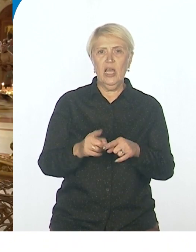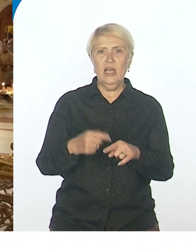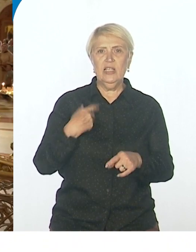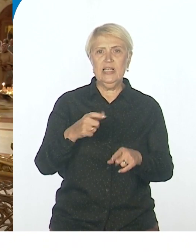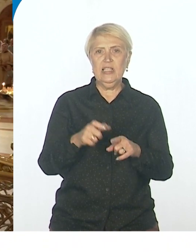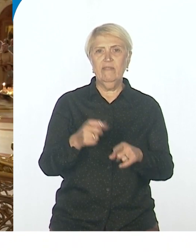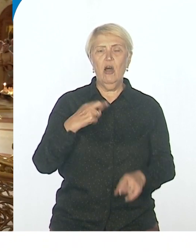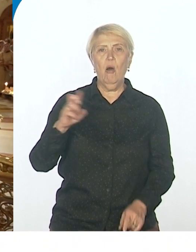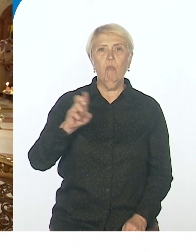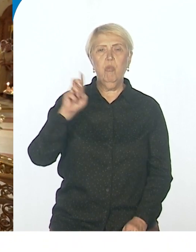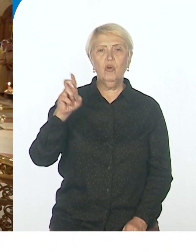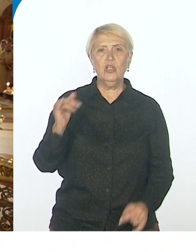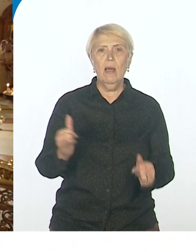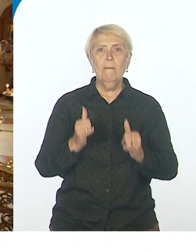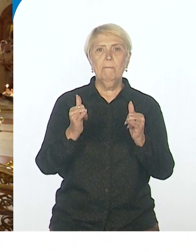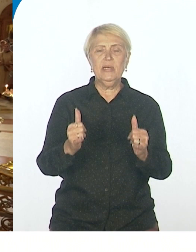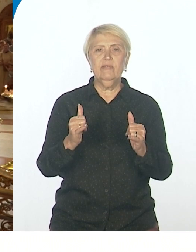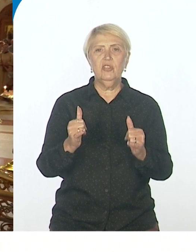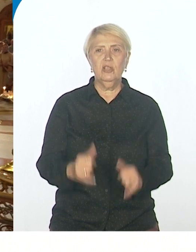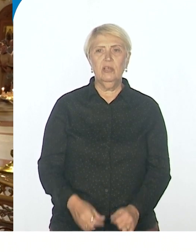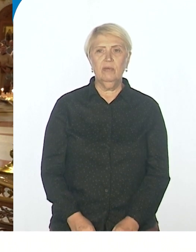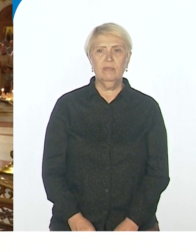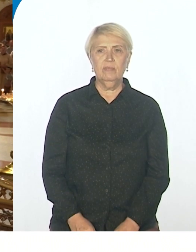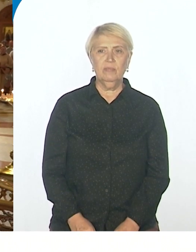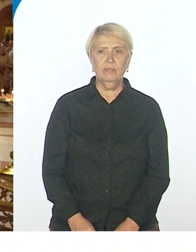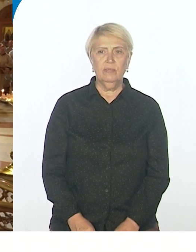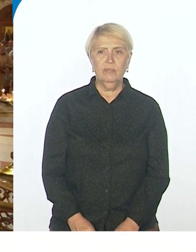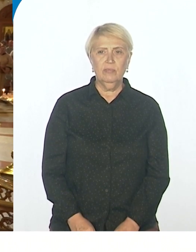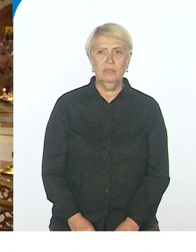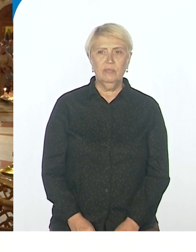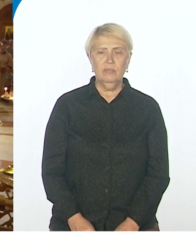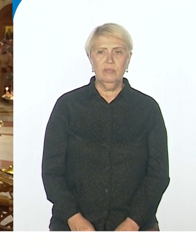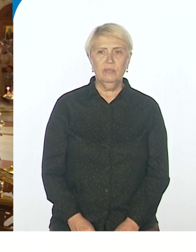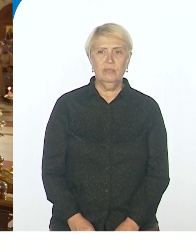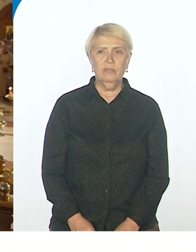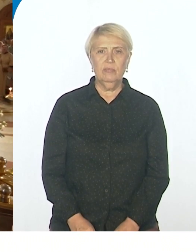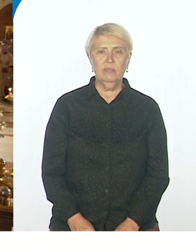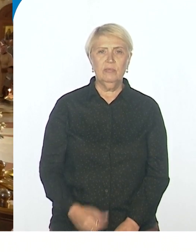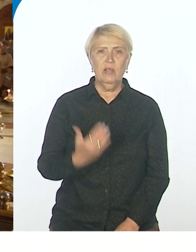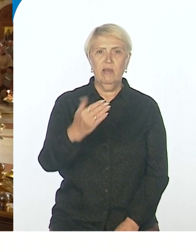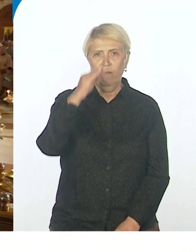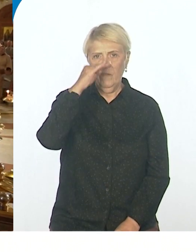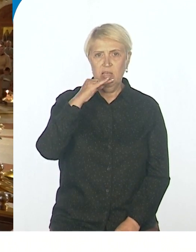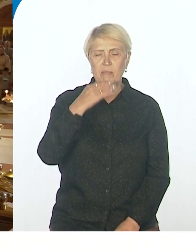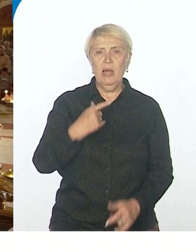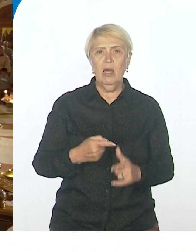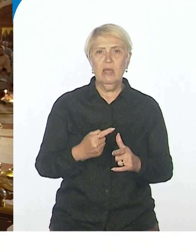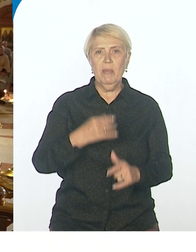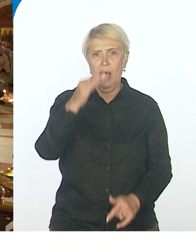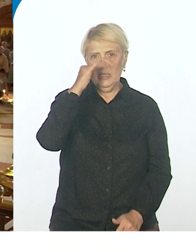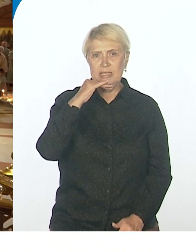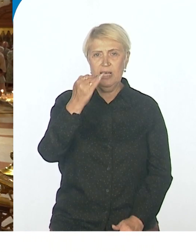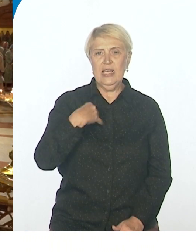Божьи. «Освящается плод сей ложный, окропление воды сей, священное во имя Отца и Сына